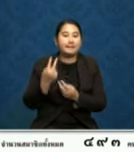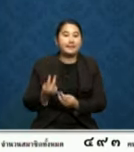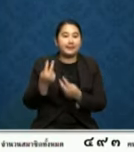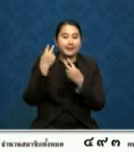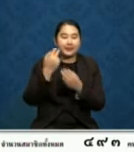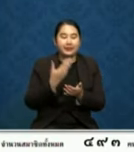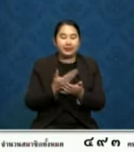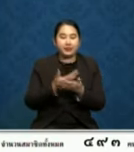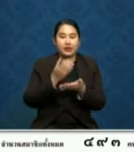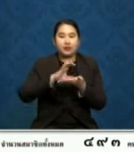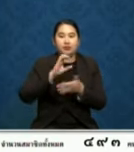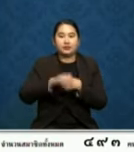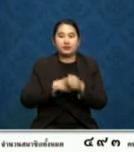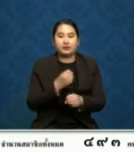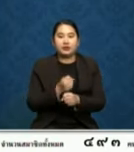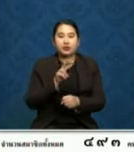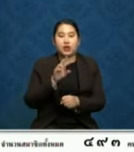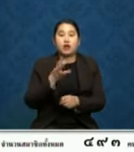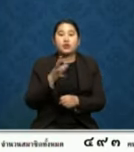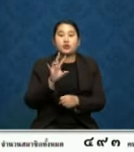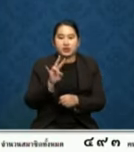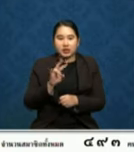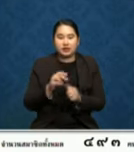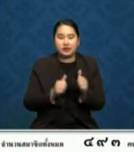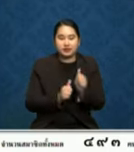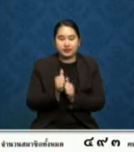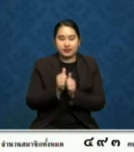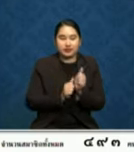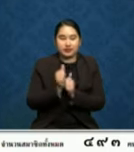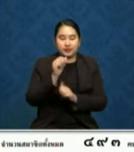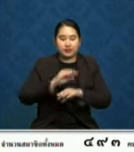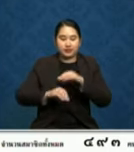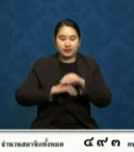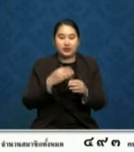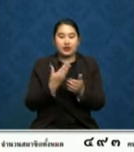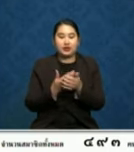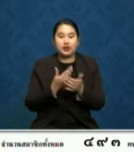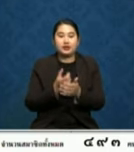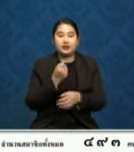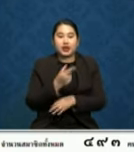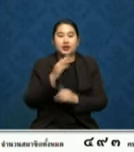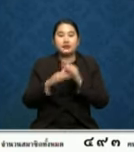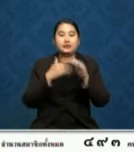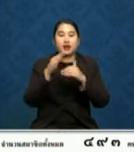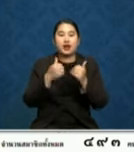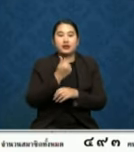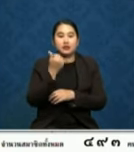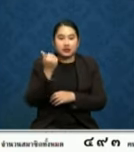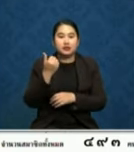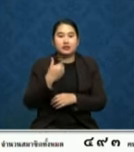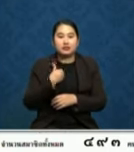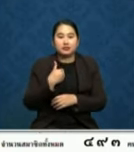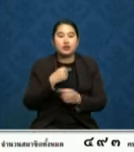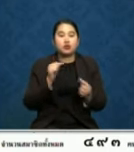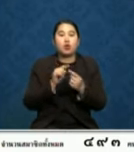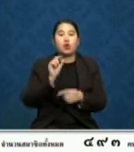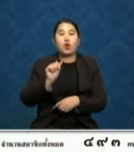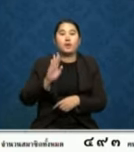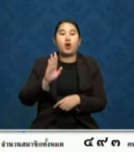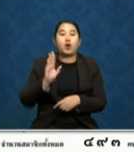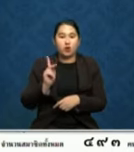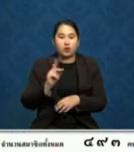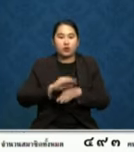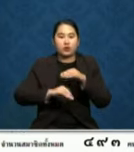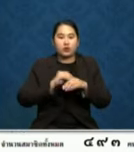งบประมาณปี 67เนี่ยก็ได้มีการประกวดราคาโครงการจ้างพัฒนาแพลตฟอร์มอื่นๆนะคะของอบกอีก 4